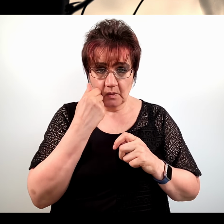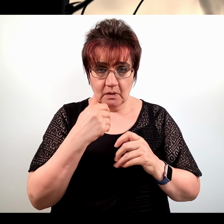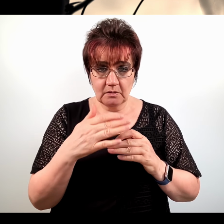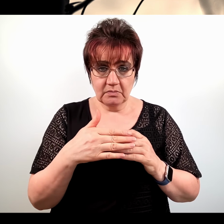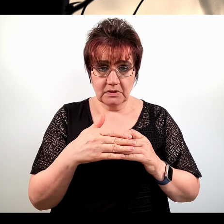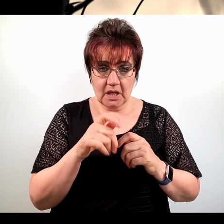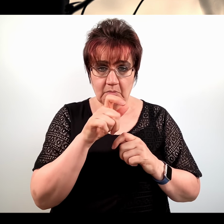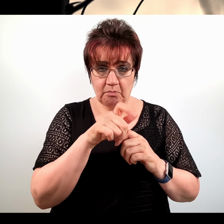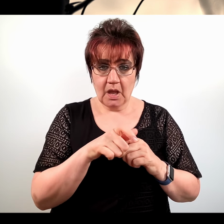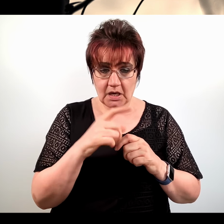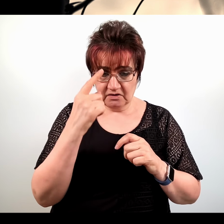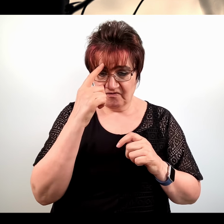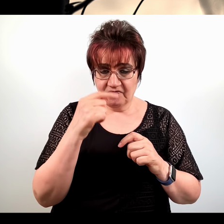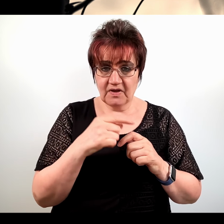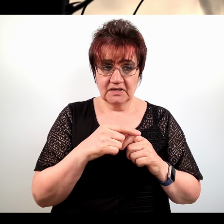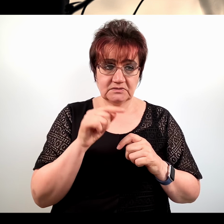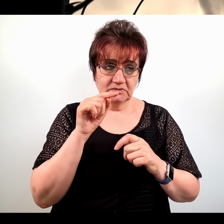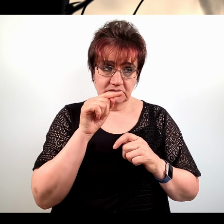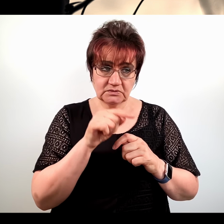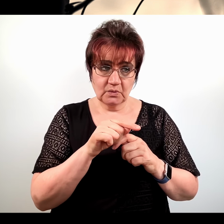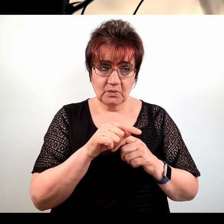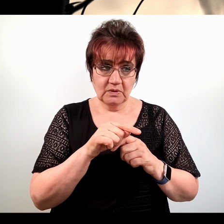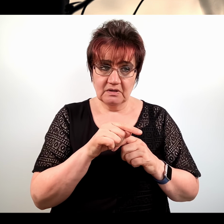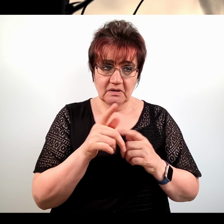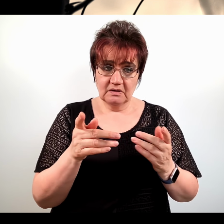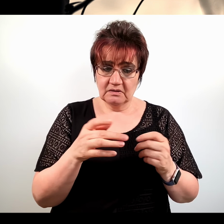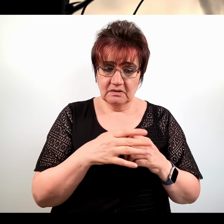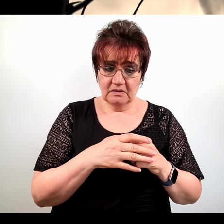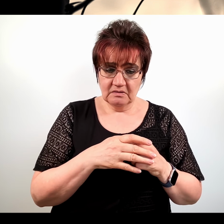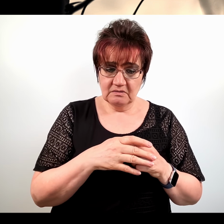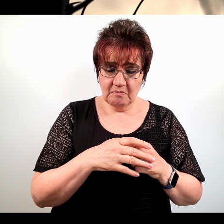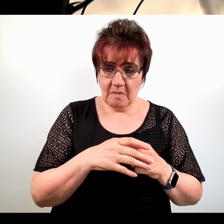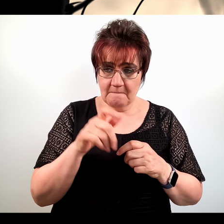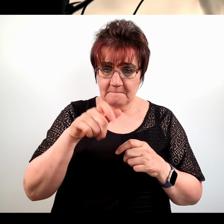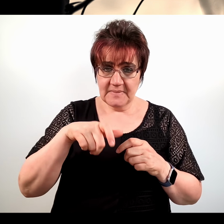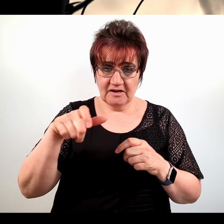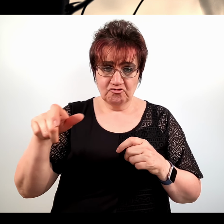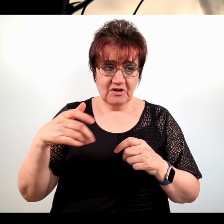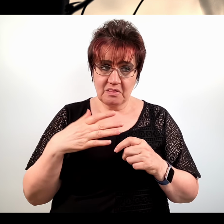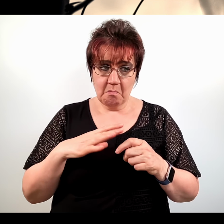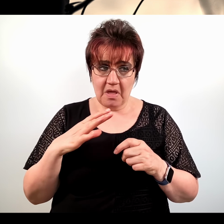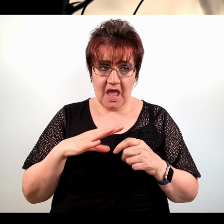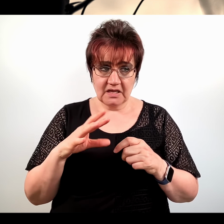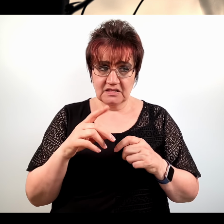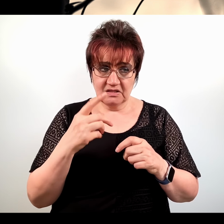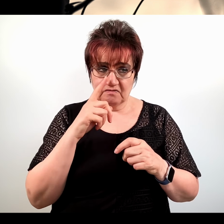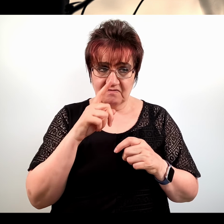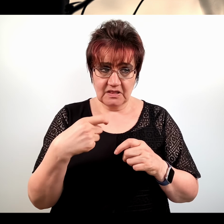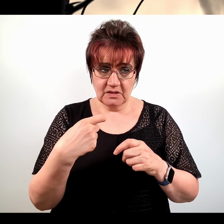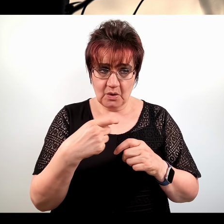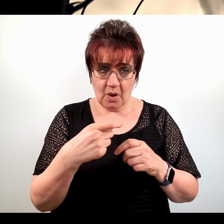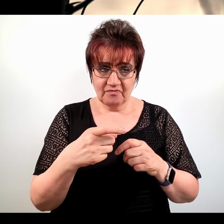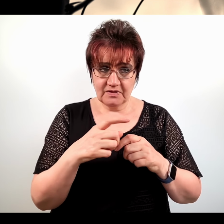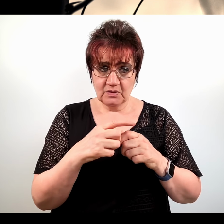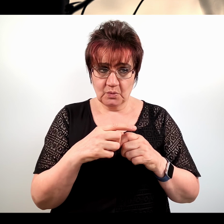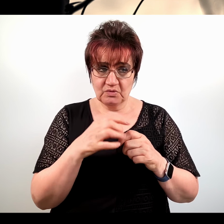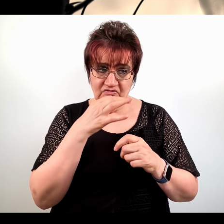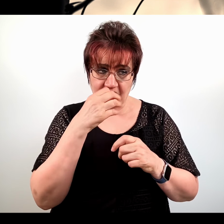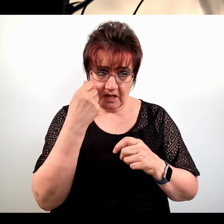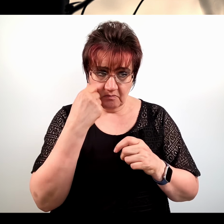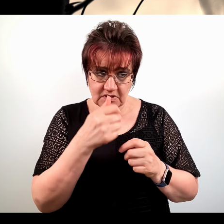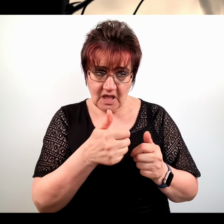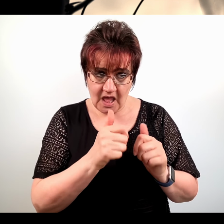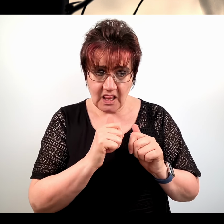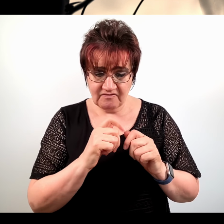Lieber Nachbar, ich weiß, ihr seid kein großer Gönner von Menschen, die an eurer Haustüre klopfen und um